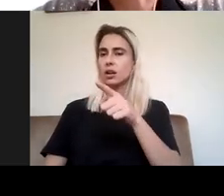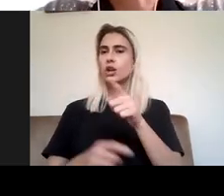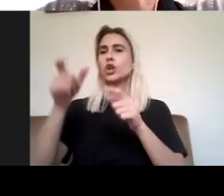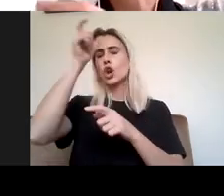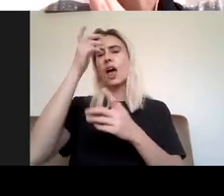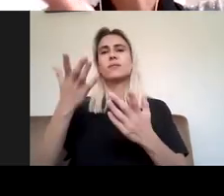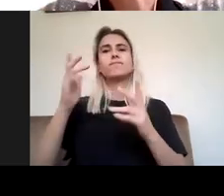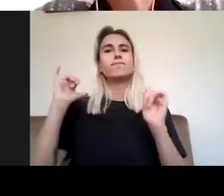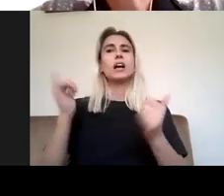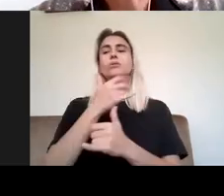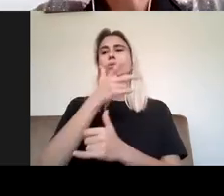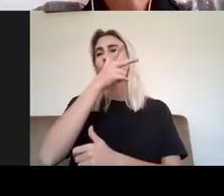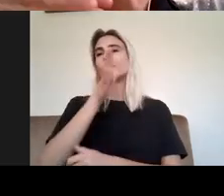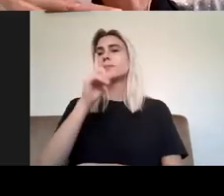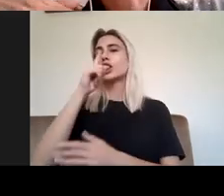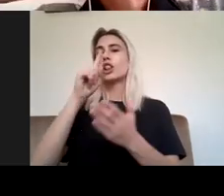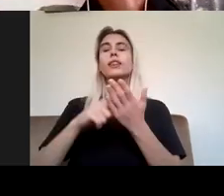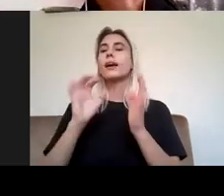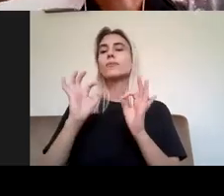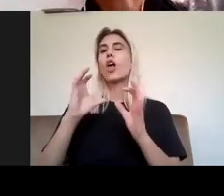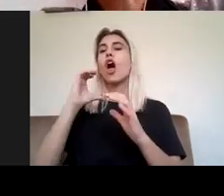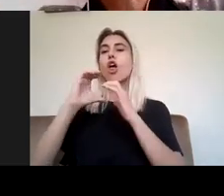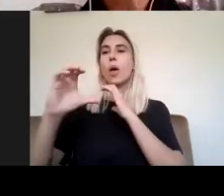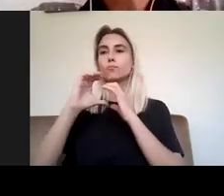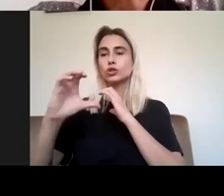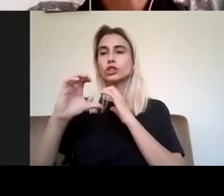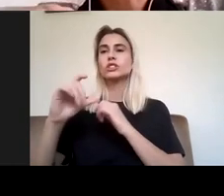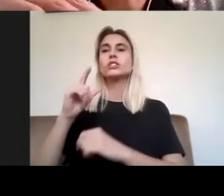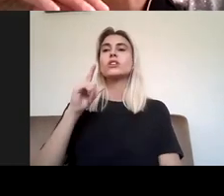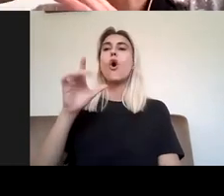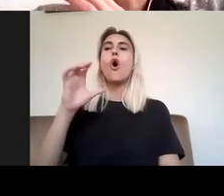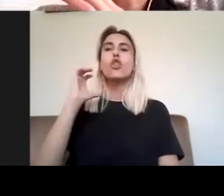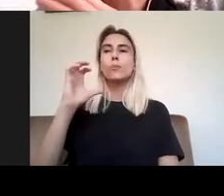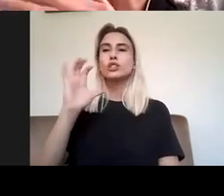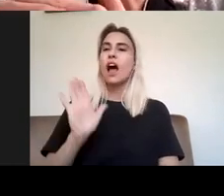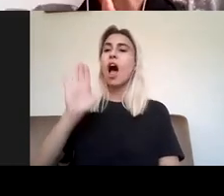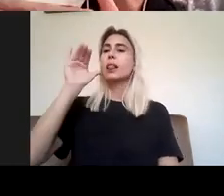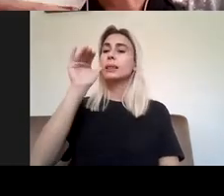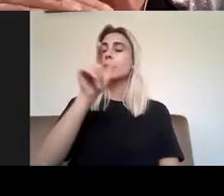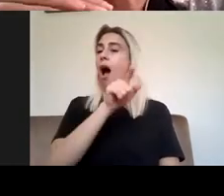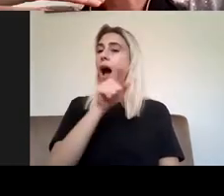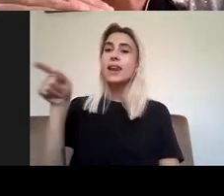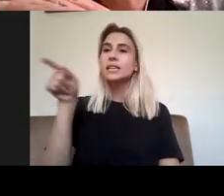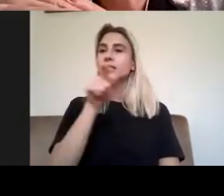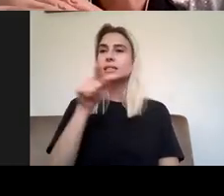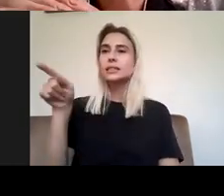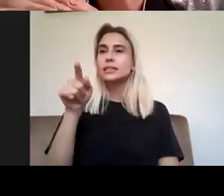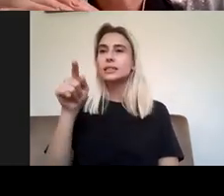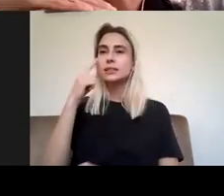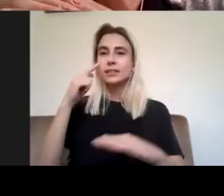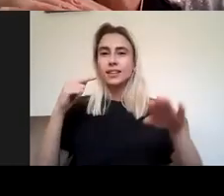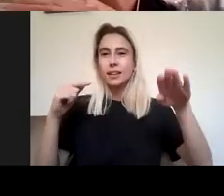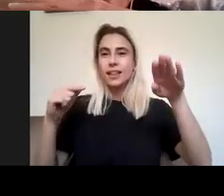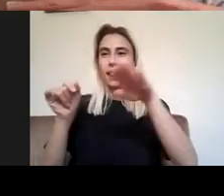gelmiş durumda. Otobüsler ve kaldırımlar arasındaki birbirlerine paralel yaklaşacak